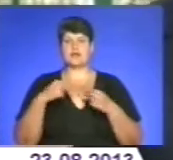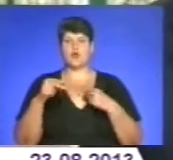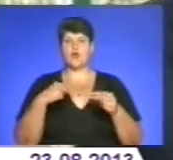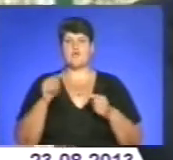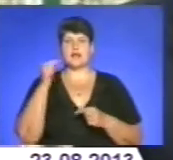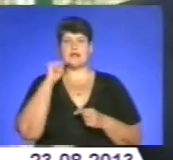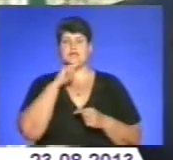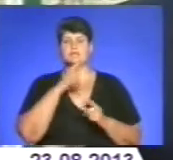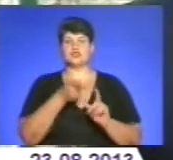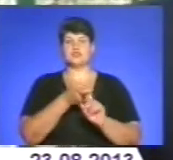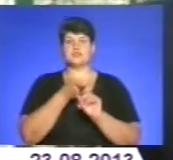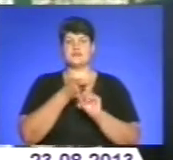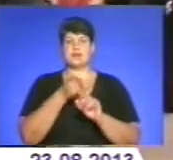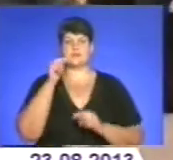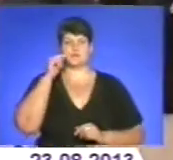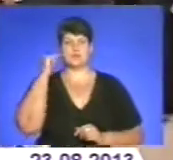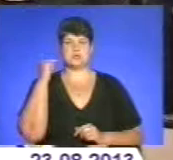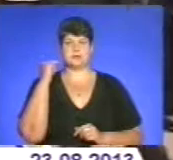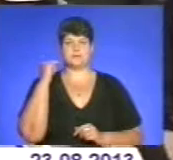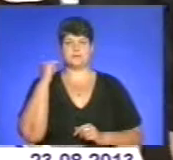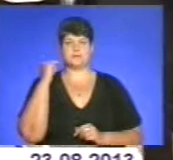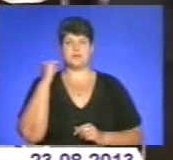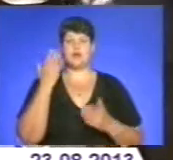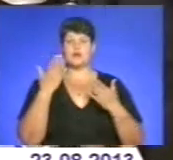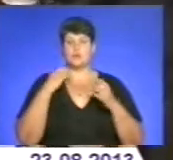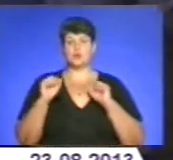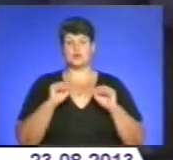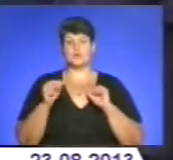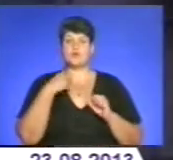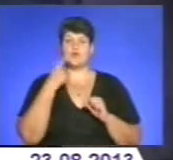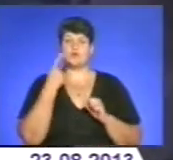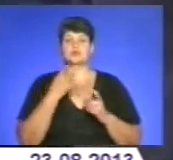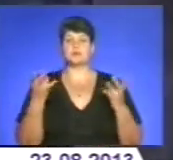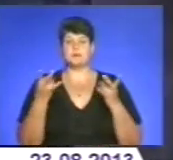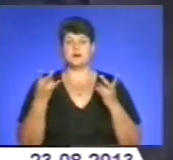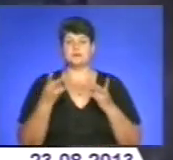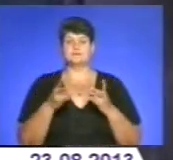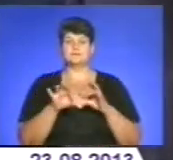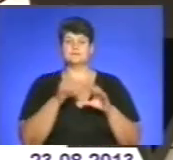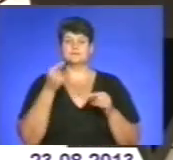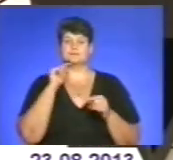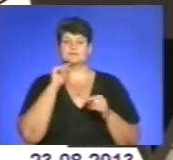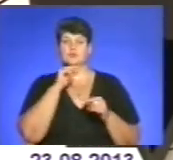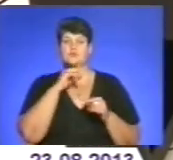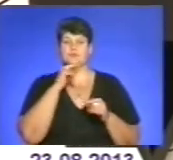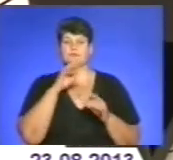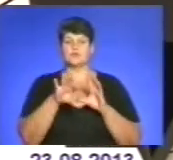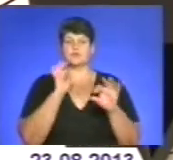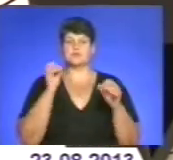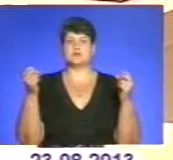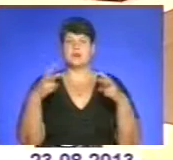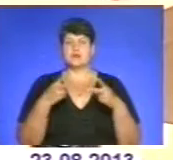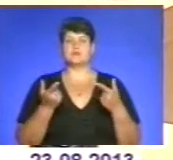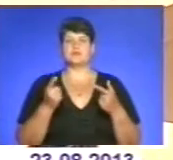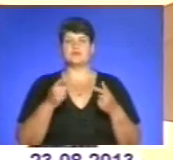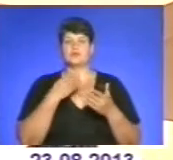торгово-економічних зв'язей з Росією. Втім, урядовці наголошують, потрібно ретельно обирати фахівців, кваліфікація яких відповідатиме не